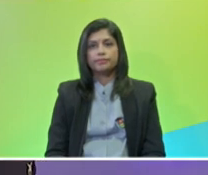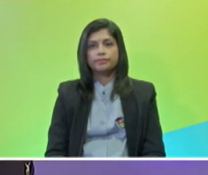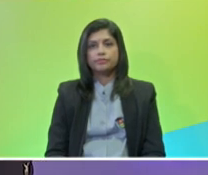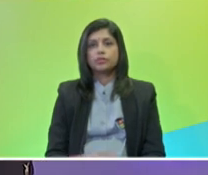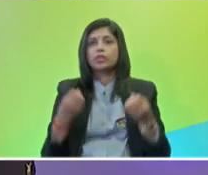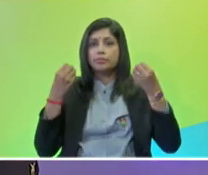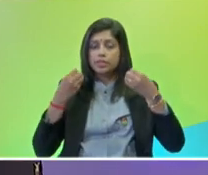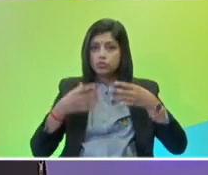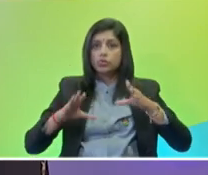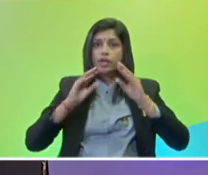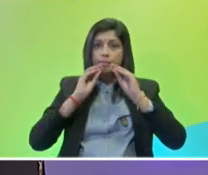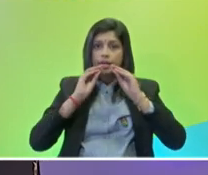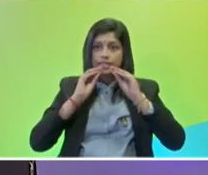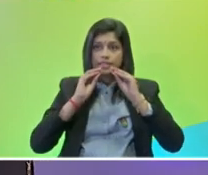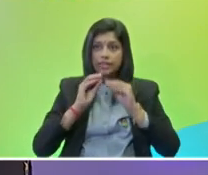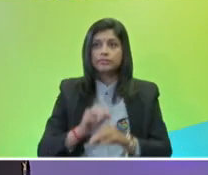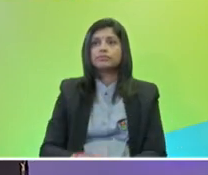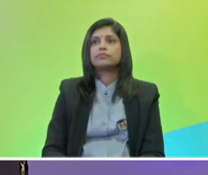satu sesuatu